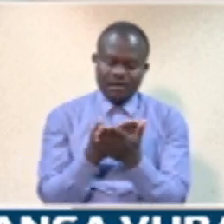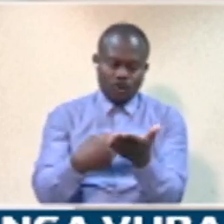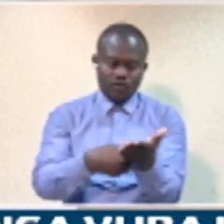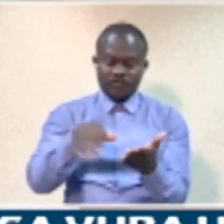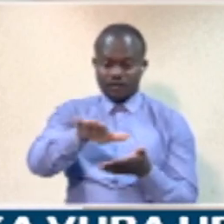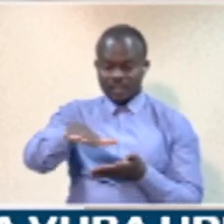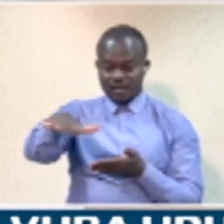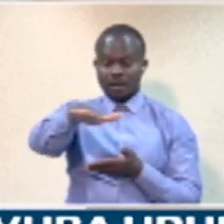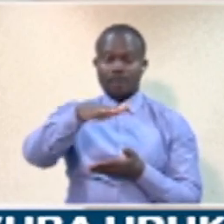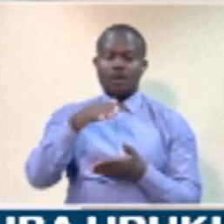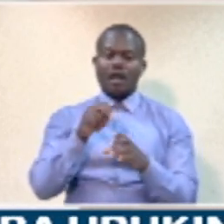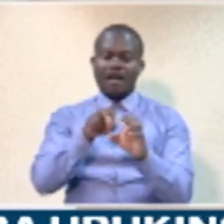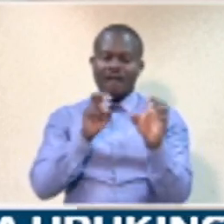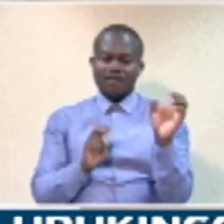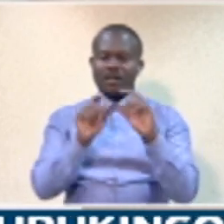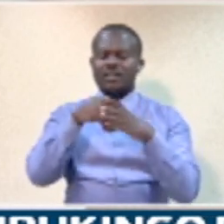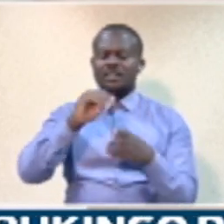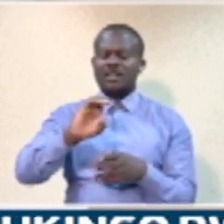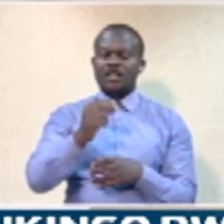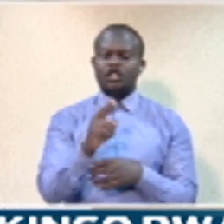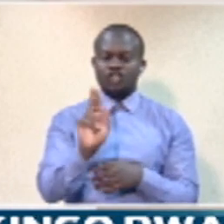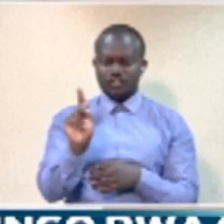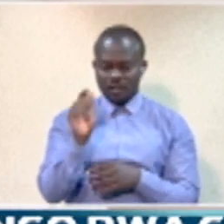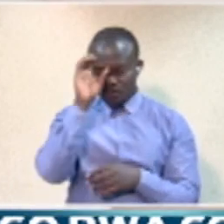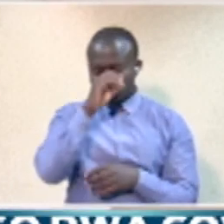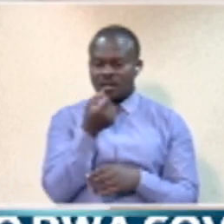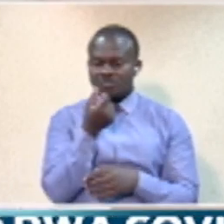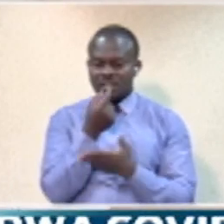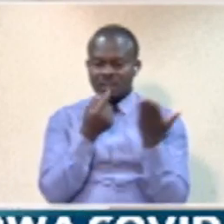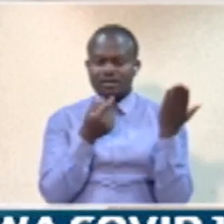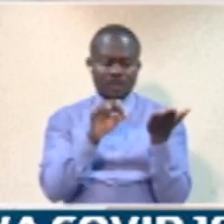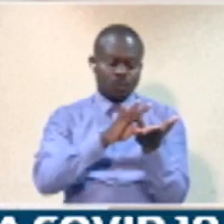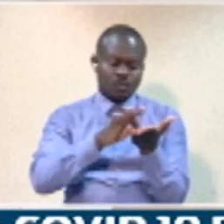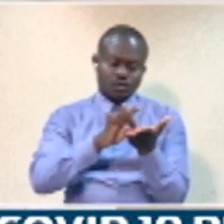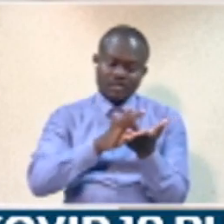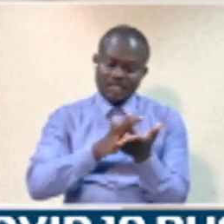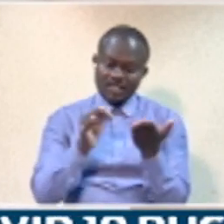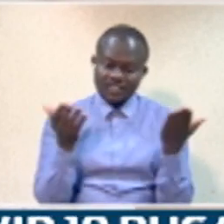kuhivuriza wahava ukajya CHK kujya gushaka imiti kujya gusinyisha